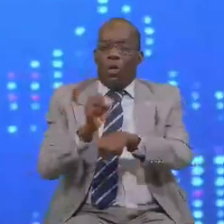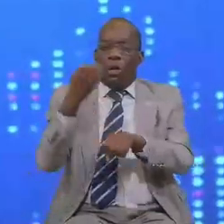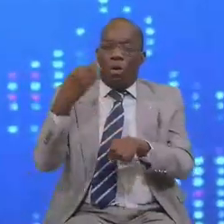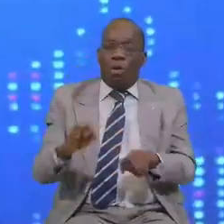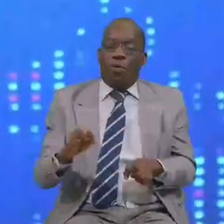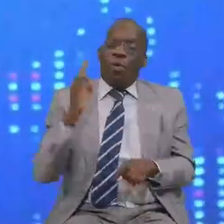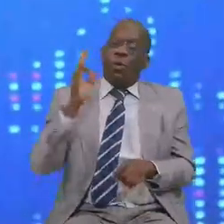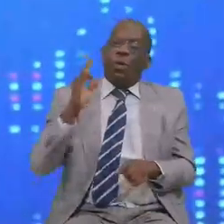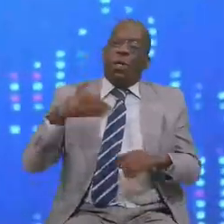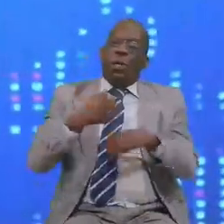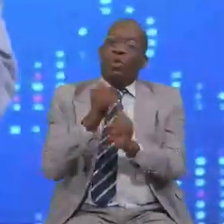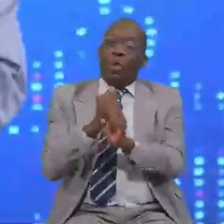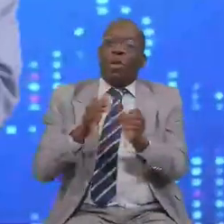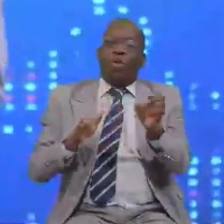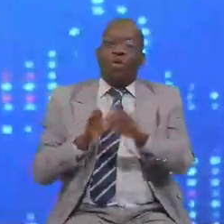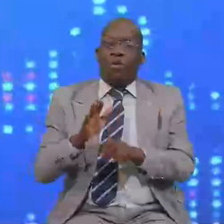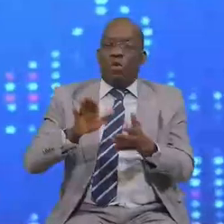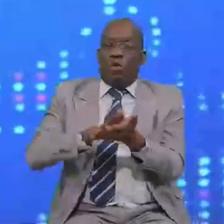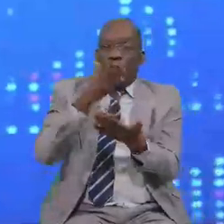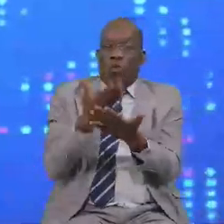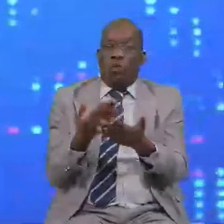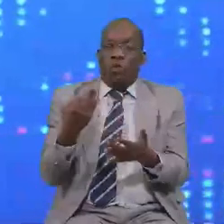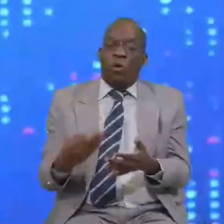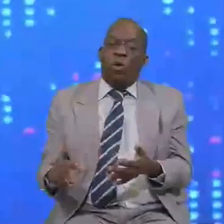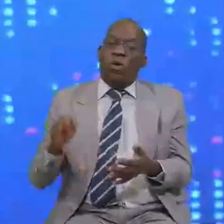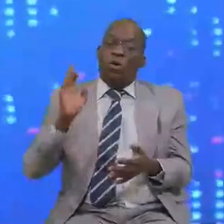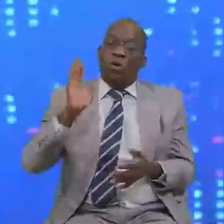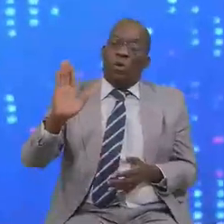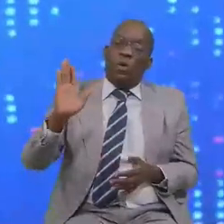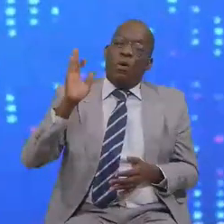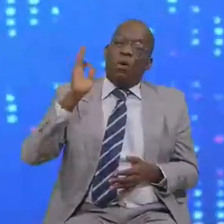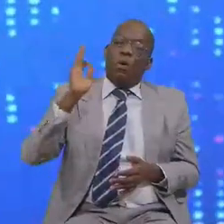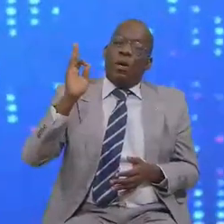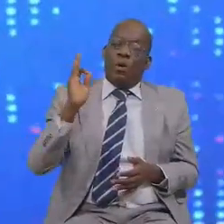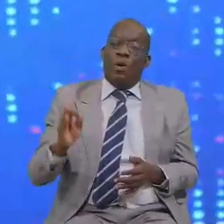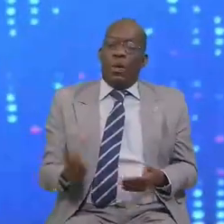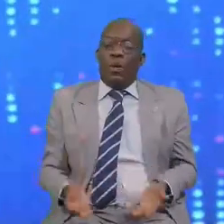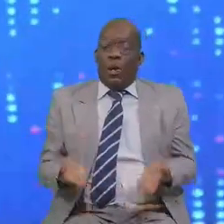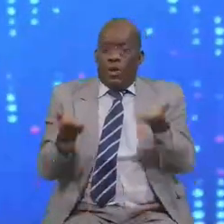ton ministère. Une fois encore, le thème est lever,